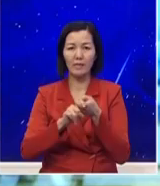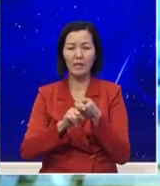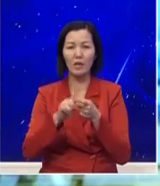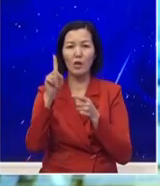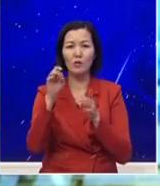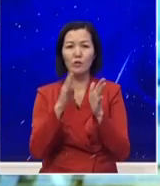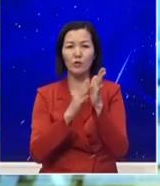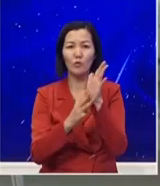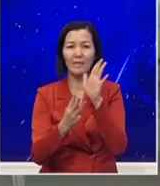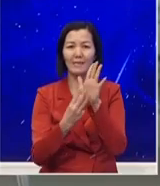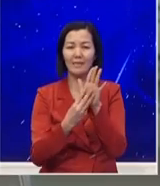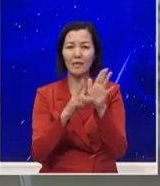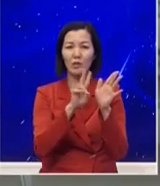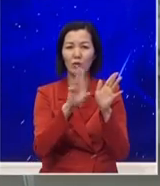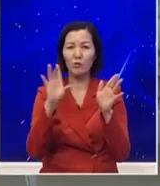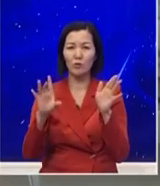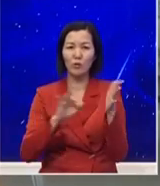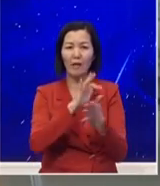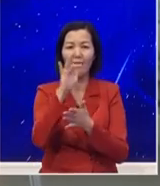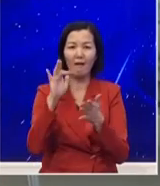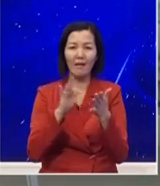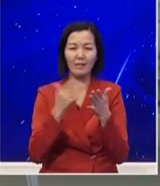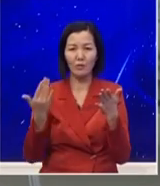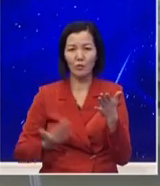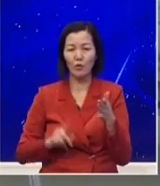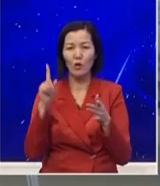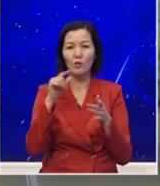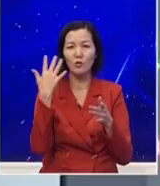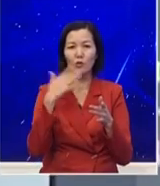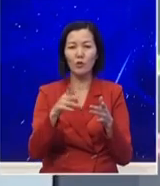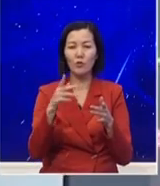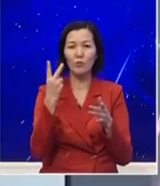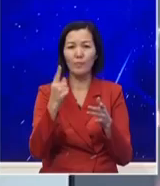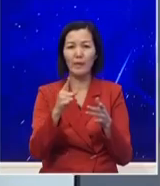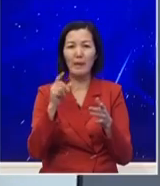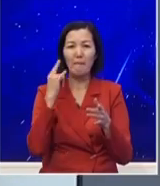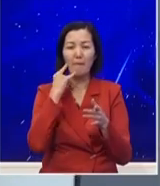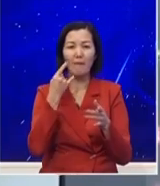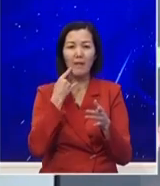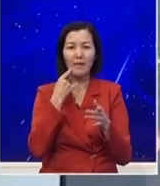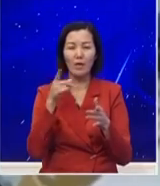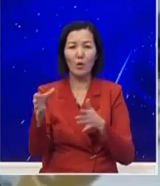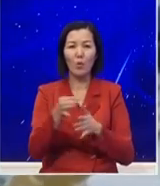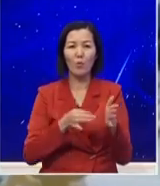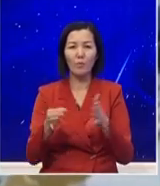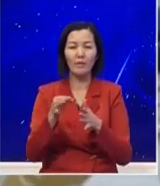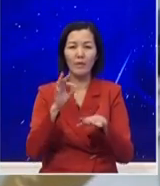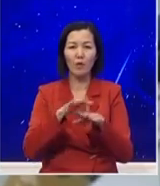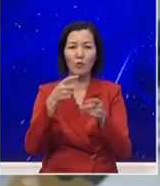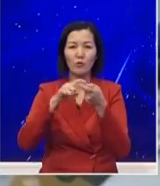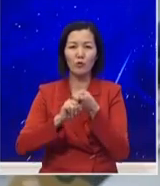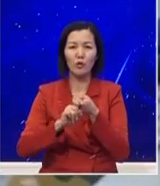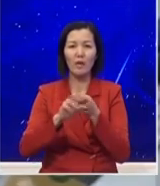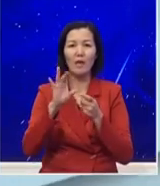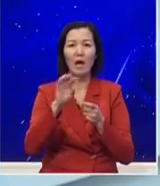Оның 198-і Нұрсұлтан қаласының тұрғыны, 151 науқас Павлодар облысынан. Инфекцияны жұқтырғандар қатарында